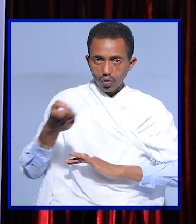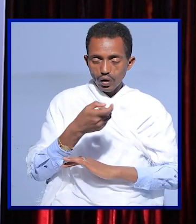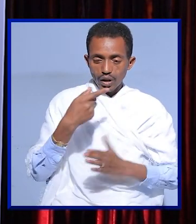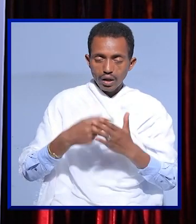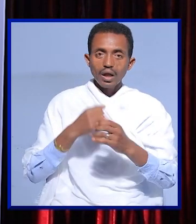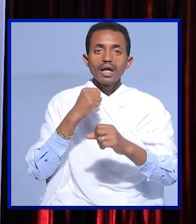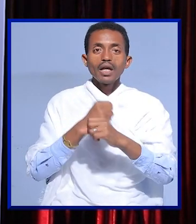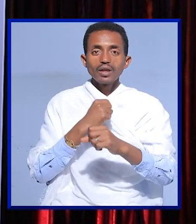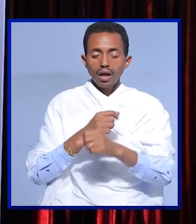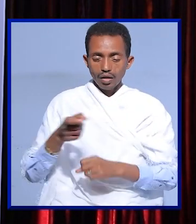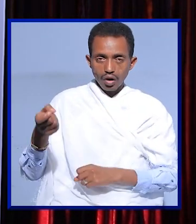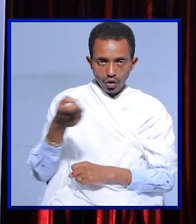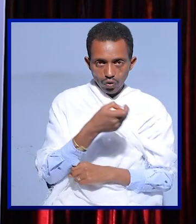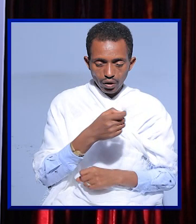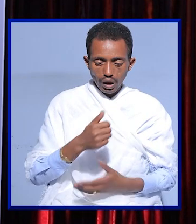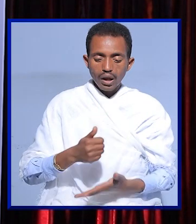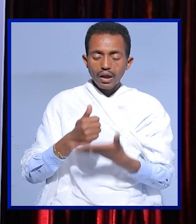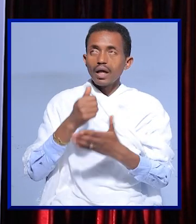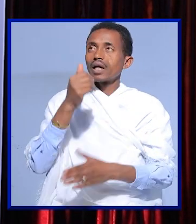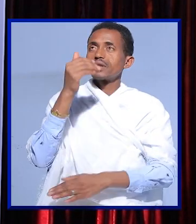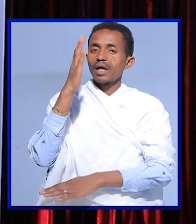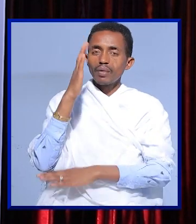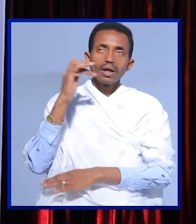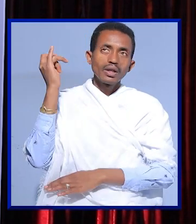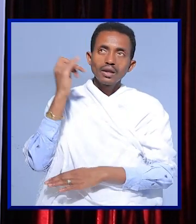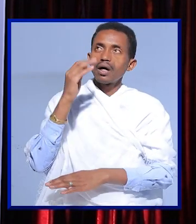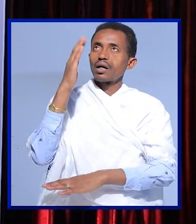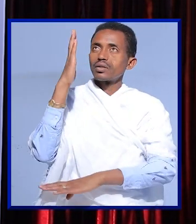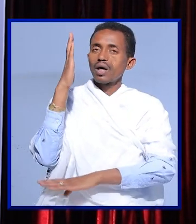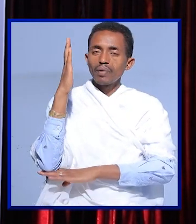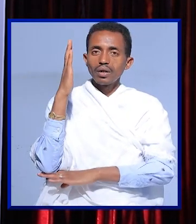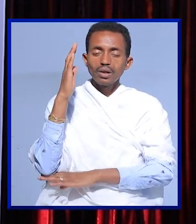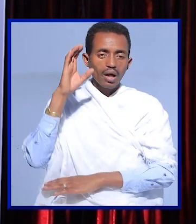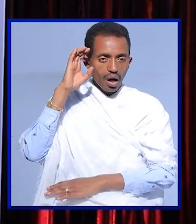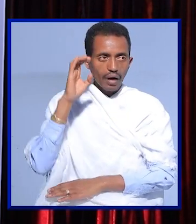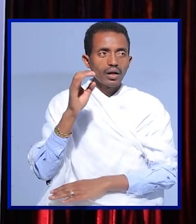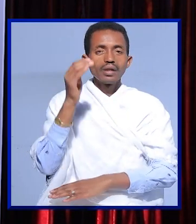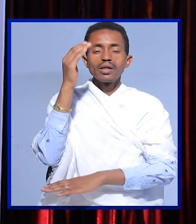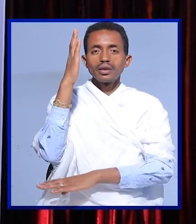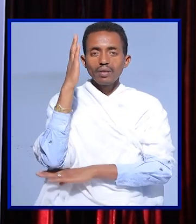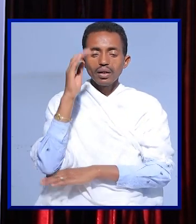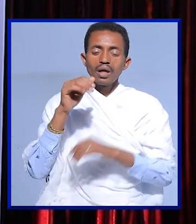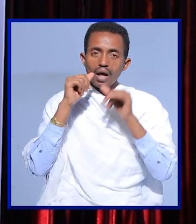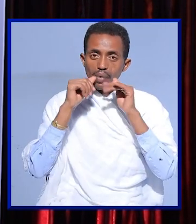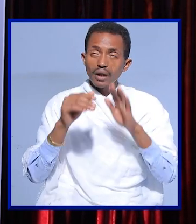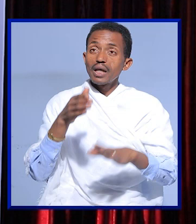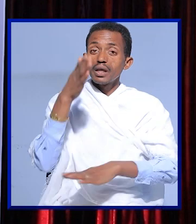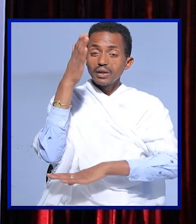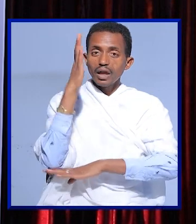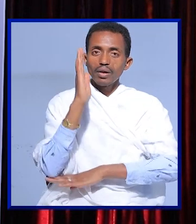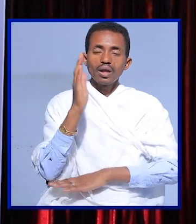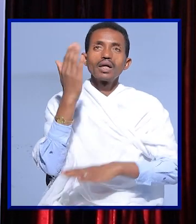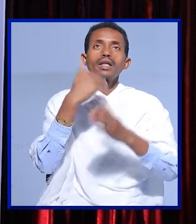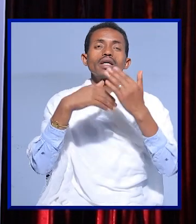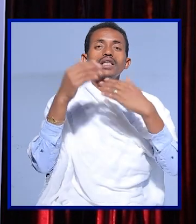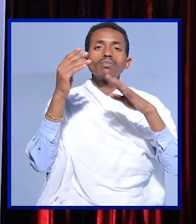ይህንን የሰራን እንደሆነ ረድኤተ እግዚአብሔር ጸጋ እግዚአብሔር ኃይለ እግዚአብሔር በረከተ እግዚአብሔር